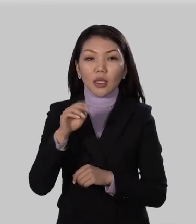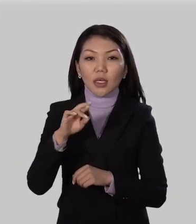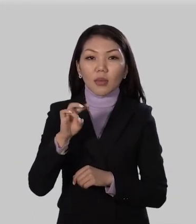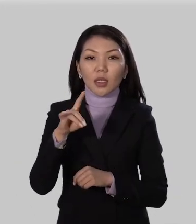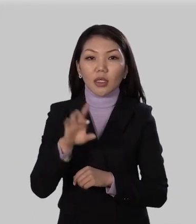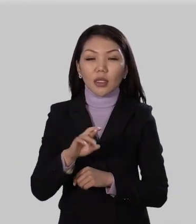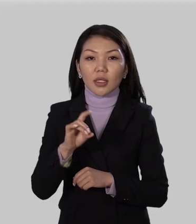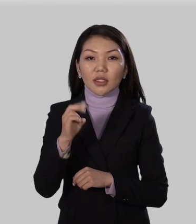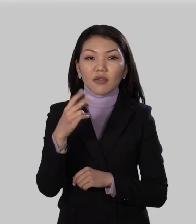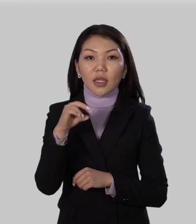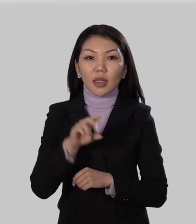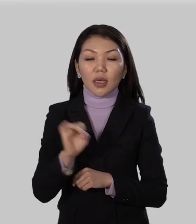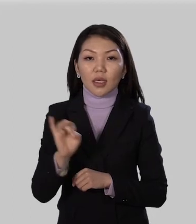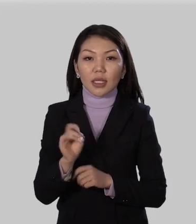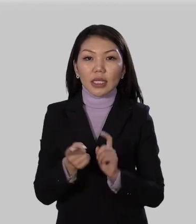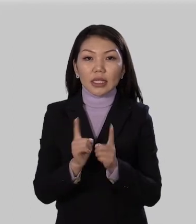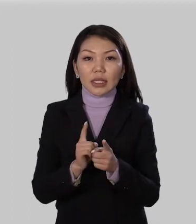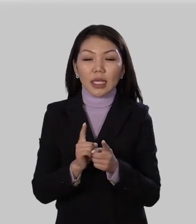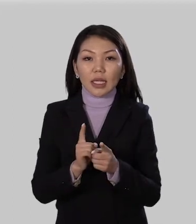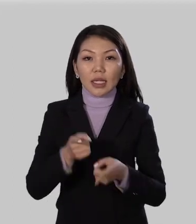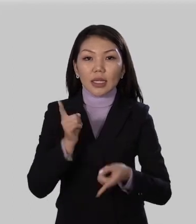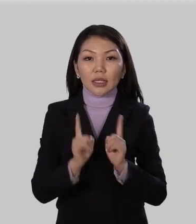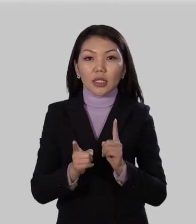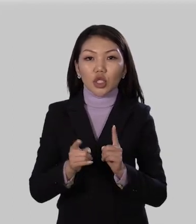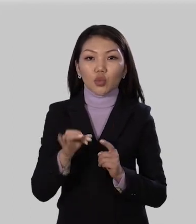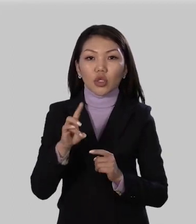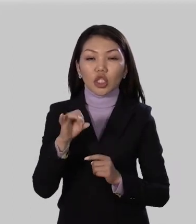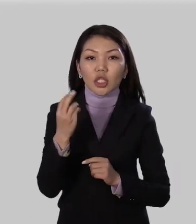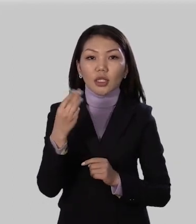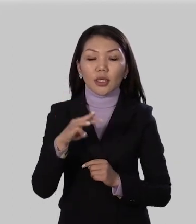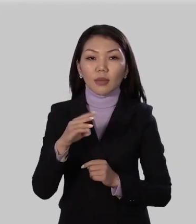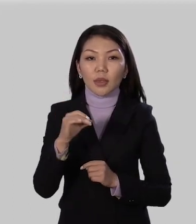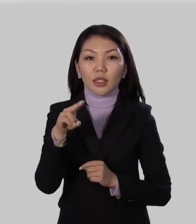Молодая яблоня расцвела и стала настоящим украшением сада.